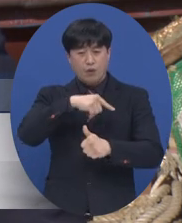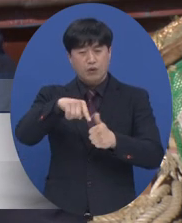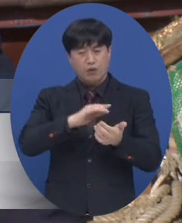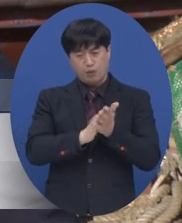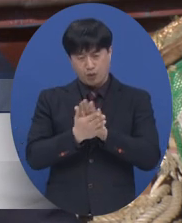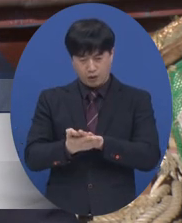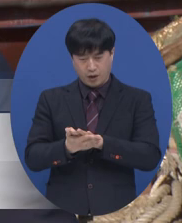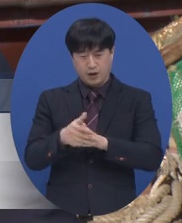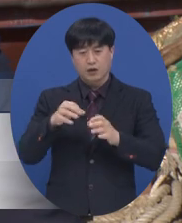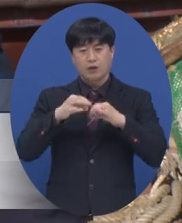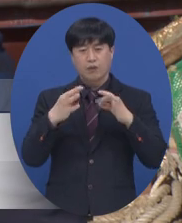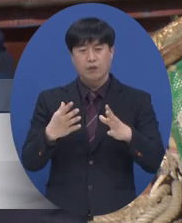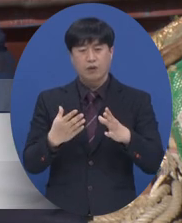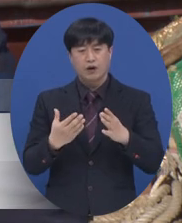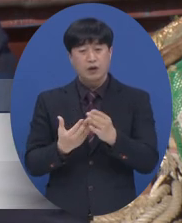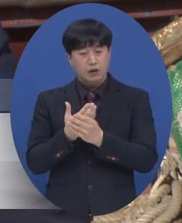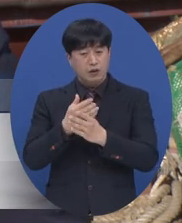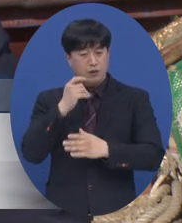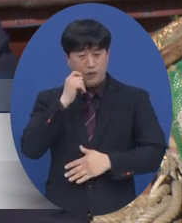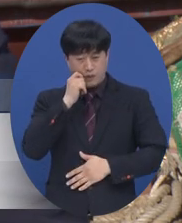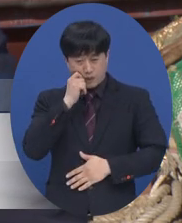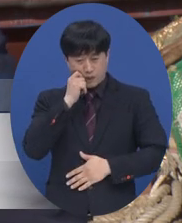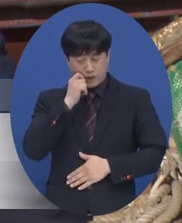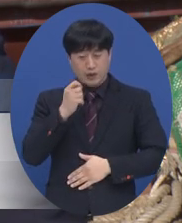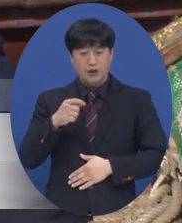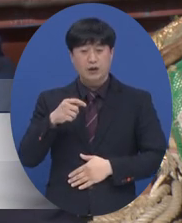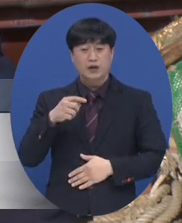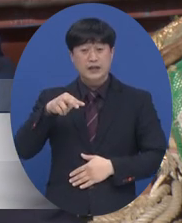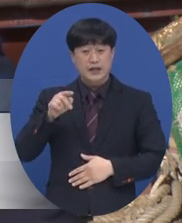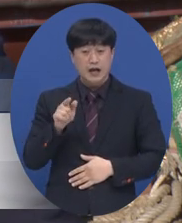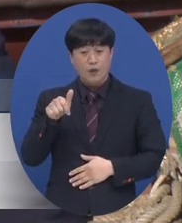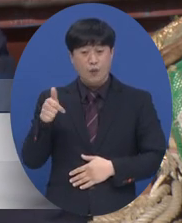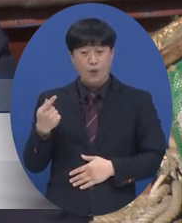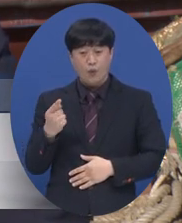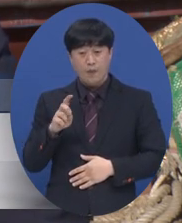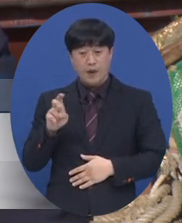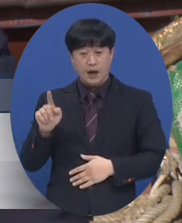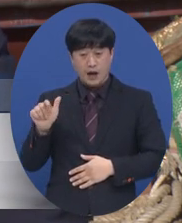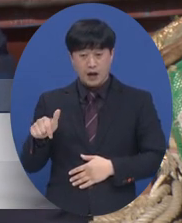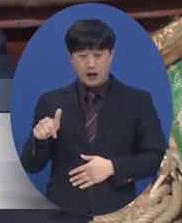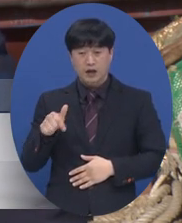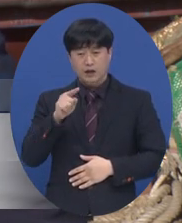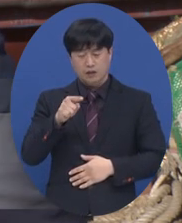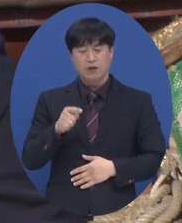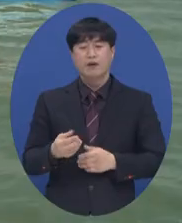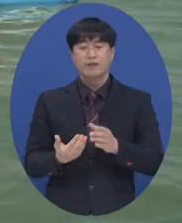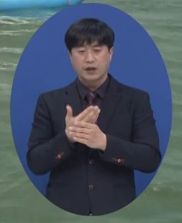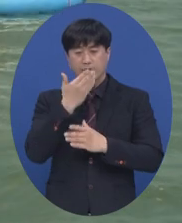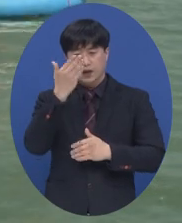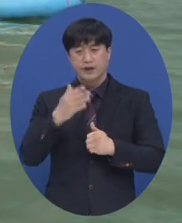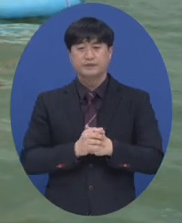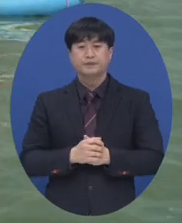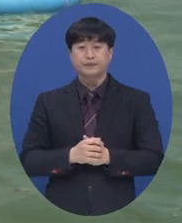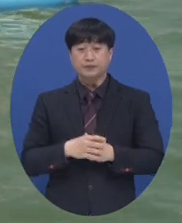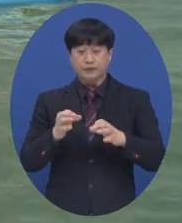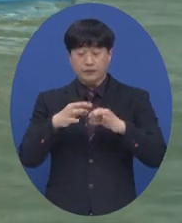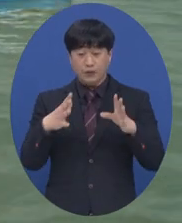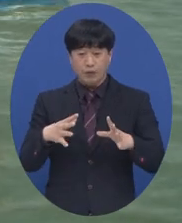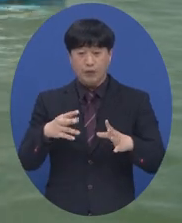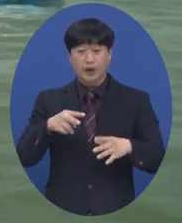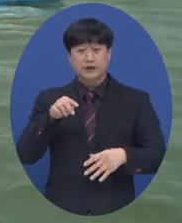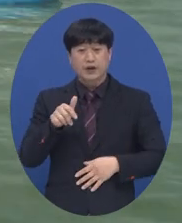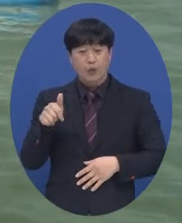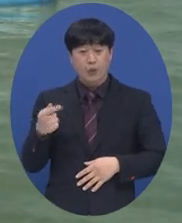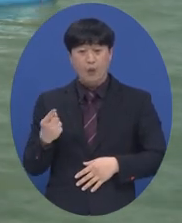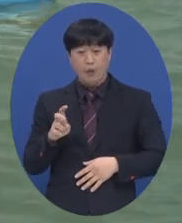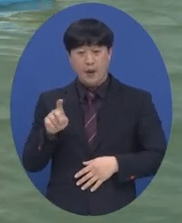환경이 변화하게 됐습니다. 그동안 나오지 않았던 새꼬막이 경기도에서도 이런 영향으로. 그동안 새꼬막은